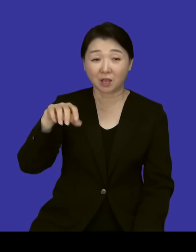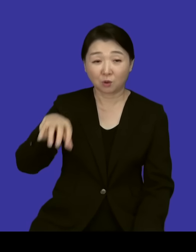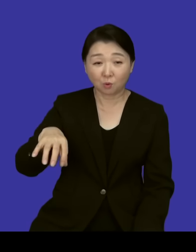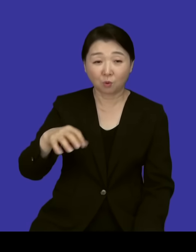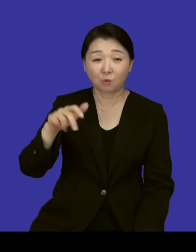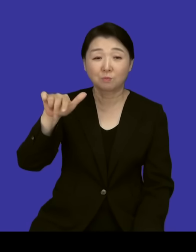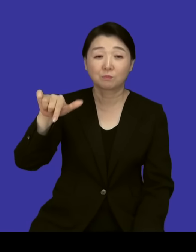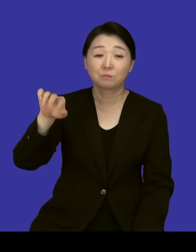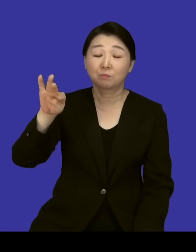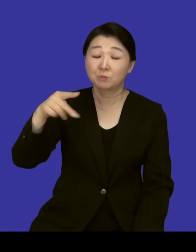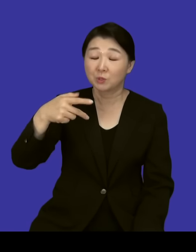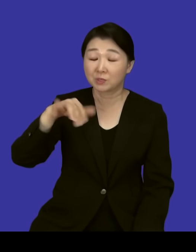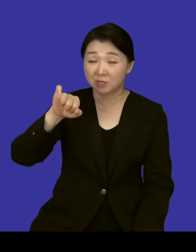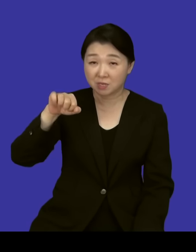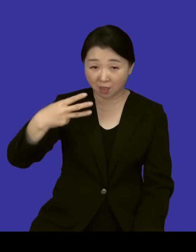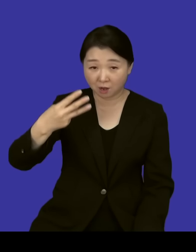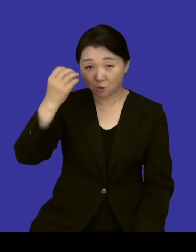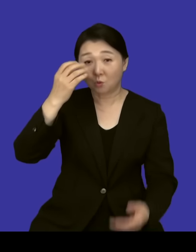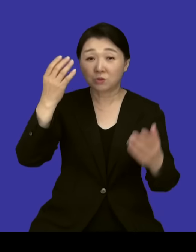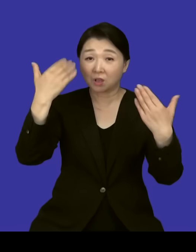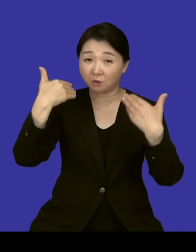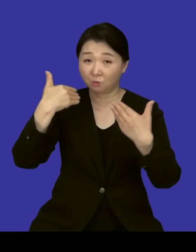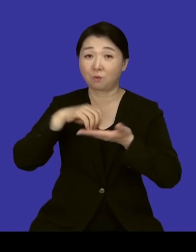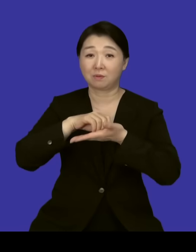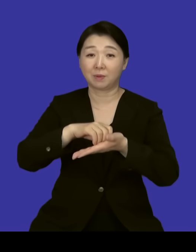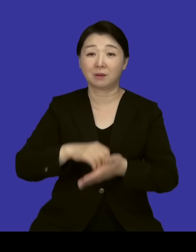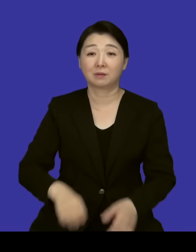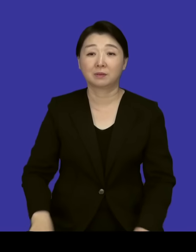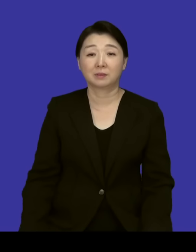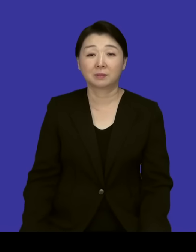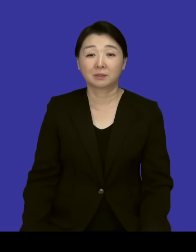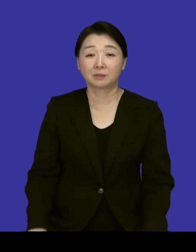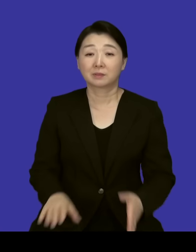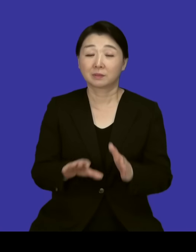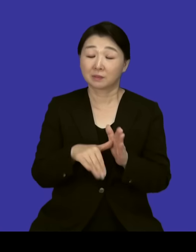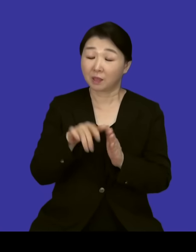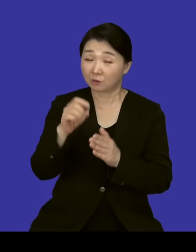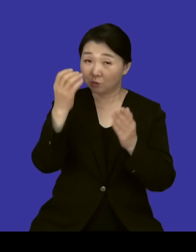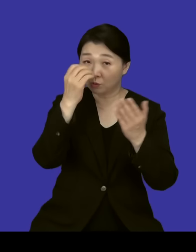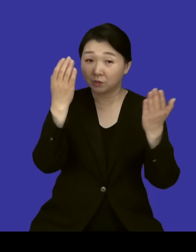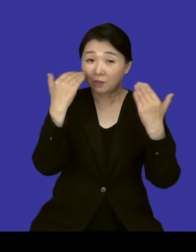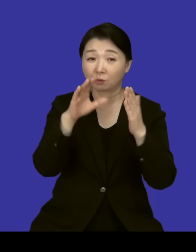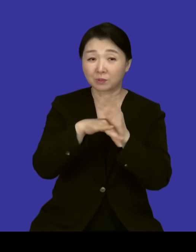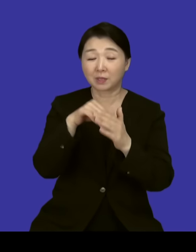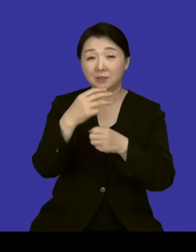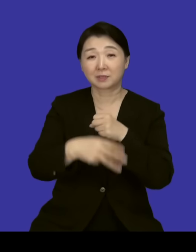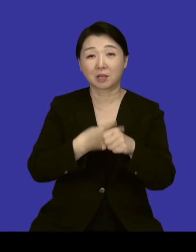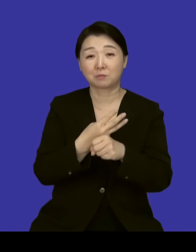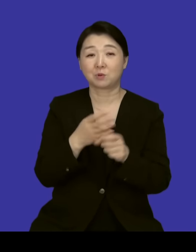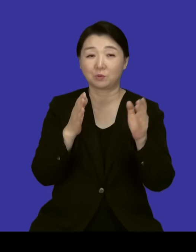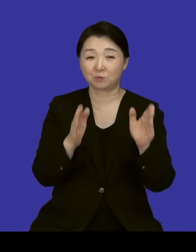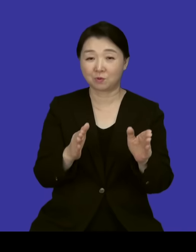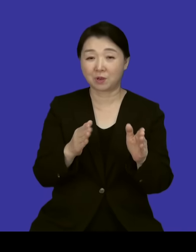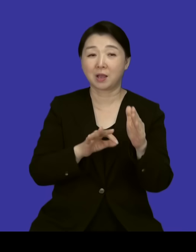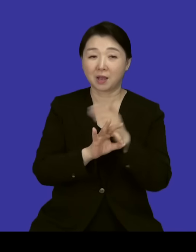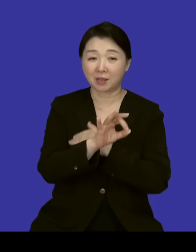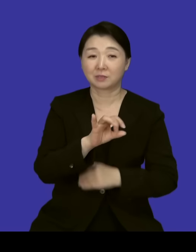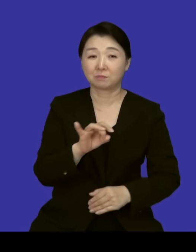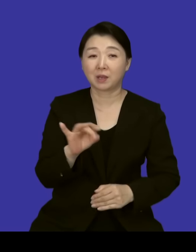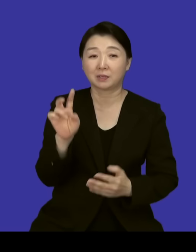분이엘 고등학교라는 데가 배정이 된 거예요. 네. 네. 그러면서 또 분이엘 고등학교에서 3년 동안 네, 아침마다 이제